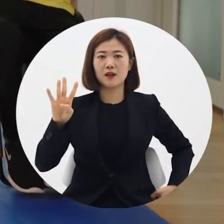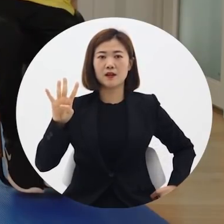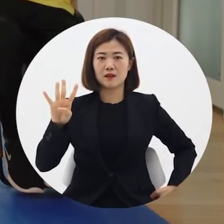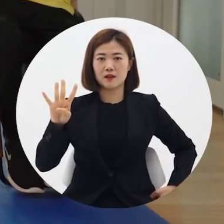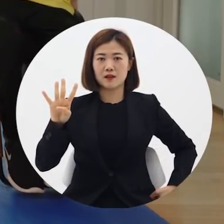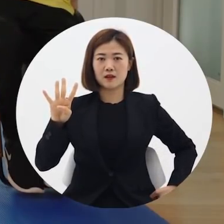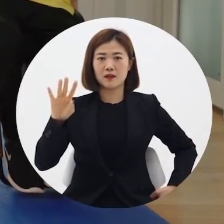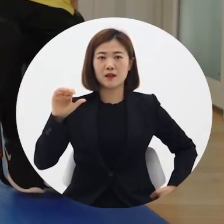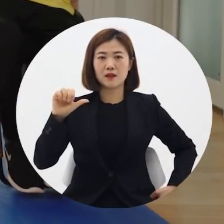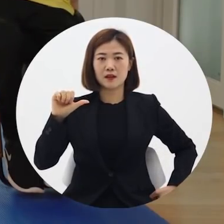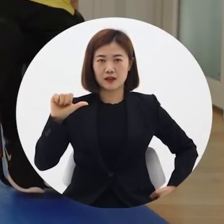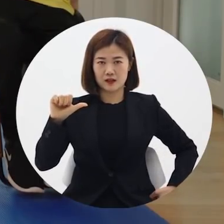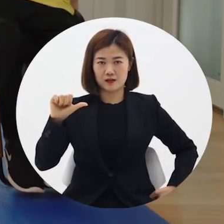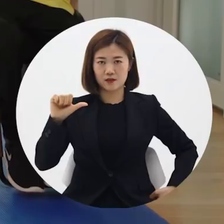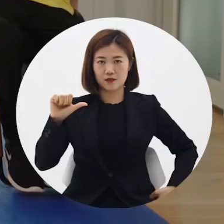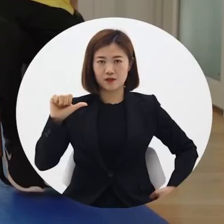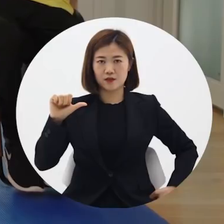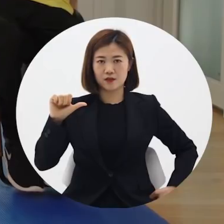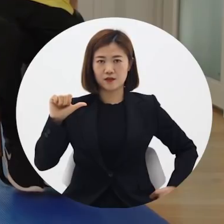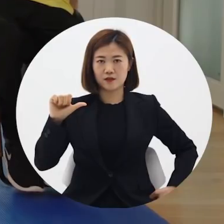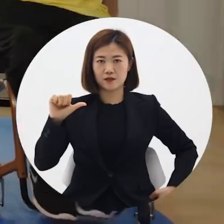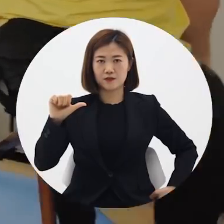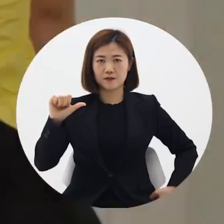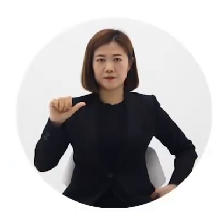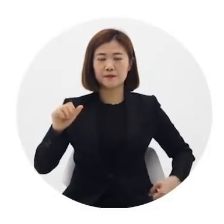셋, 넷, 다섯.